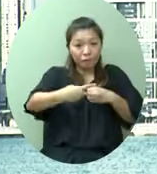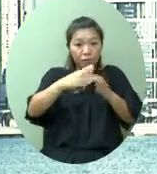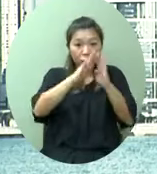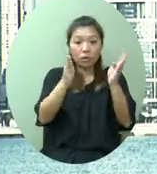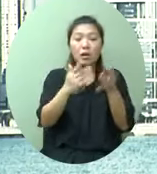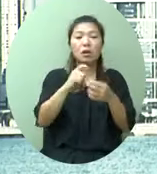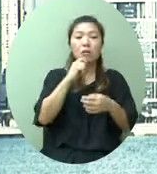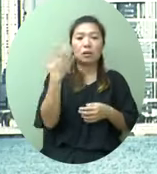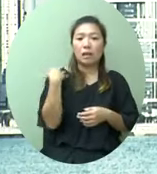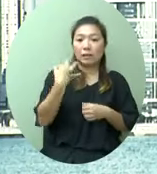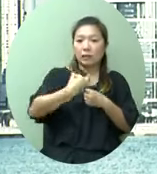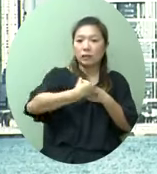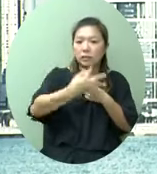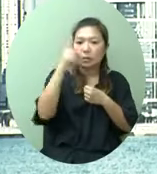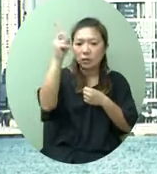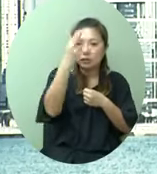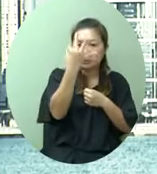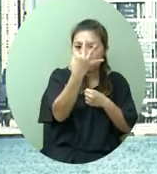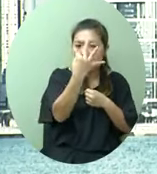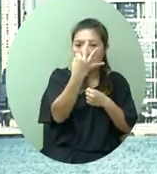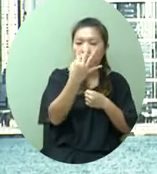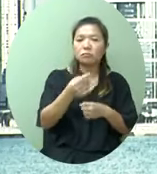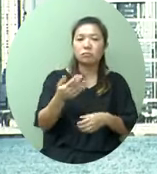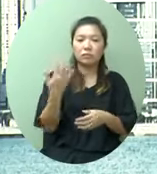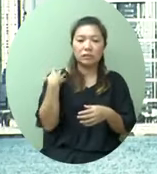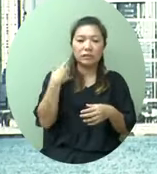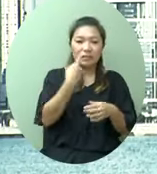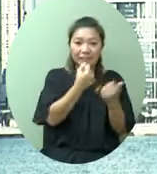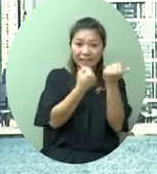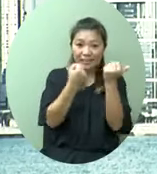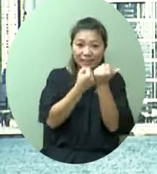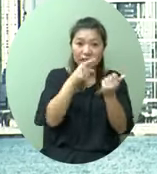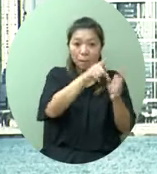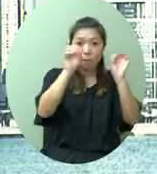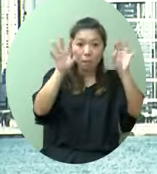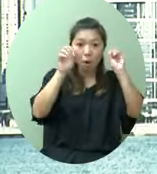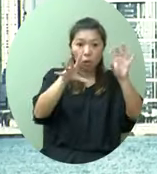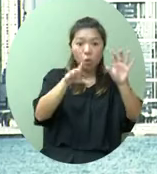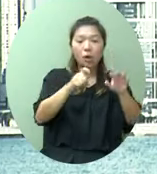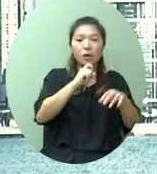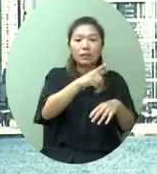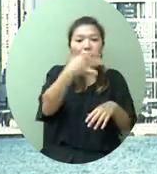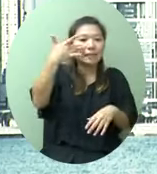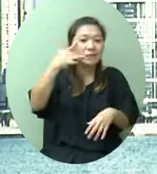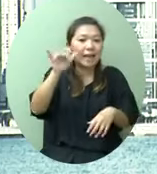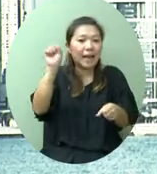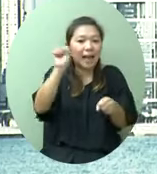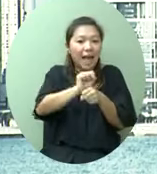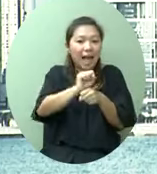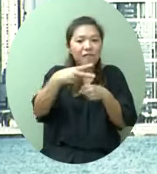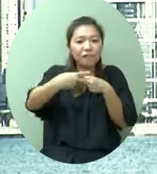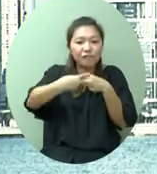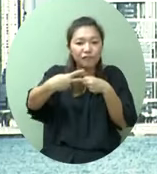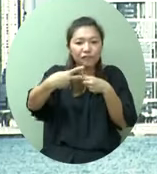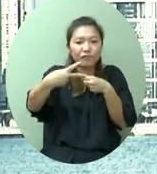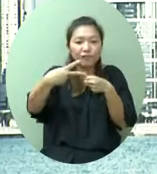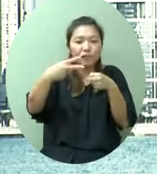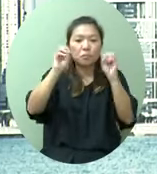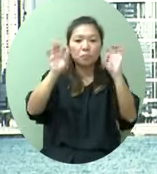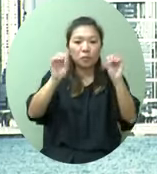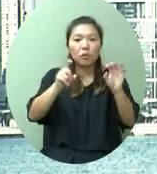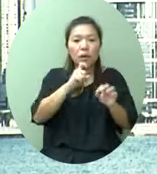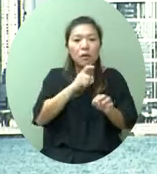三次咧。係支持呢份施政報告嘅內容咧，係出現咗一個嘅附篇啊。咁啊，似乎